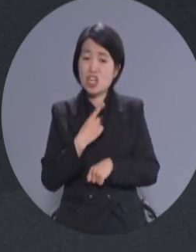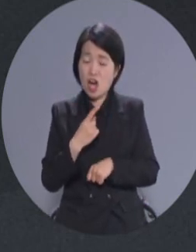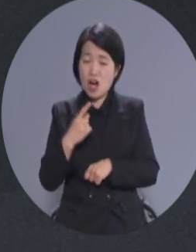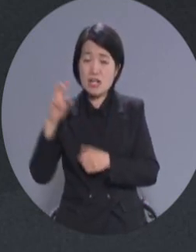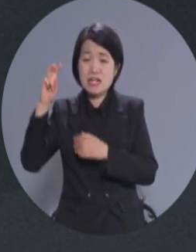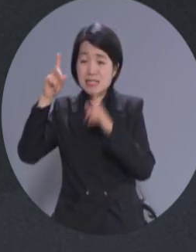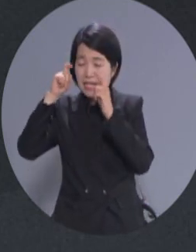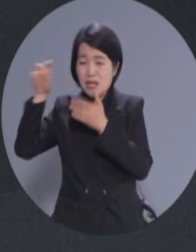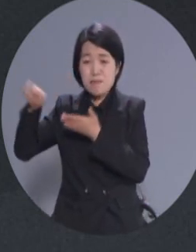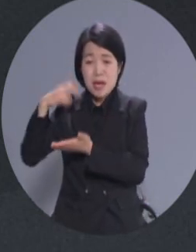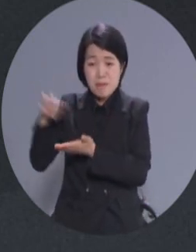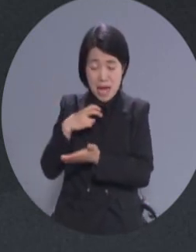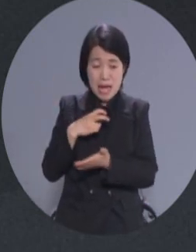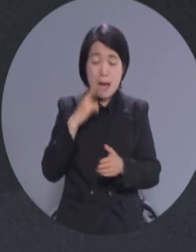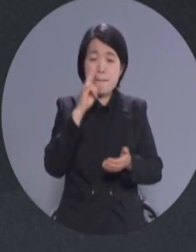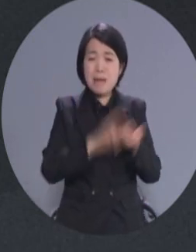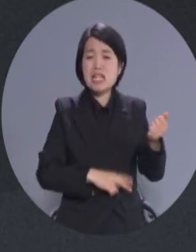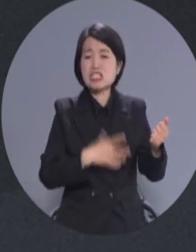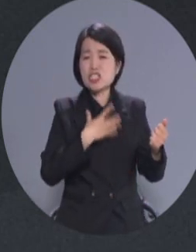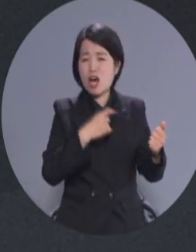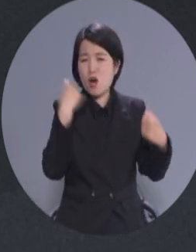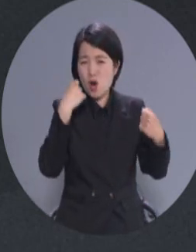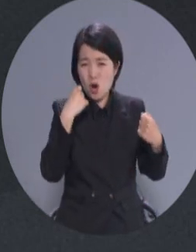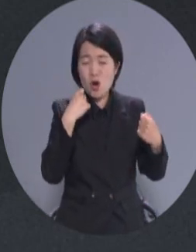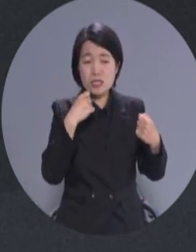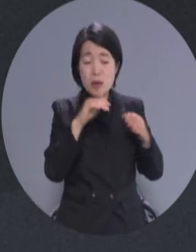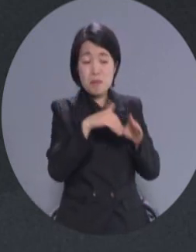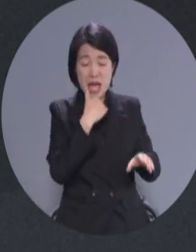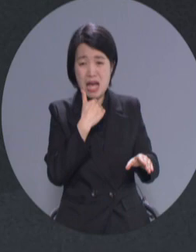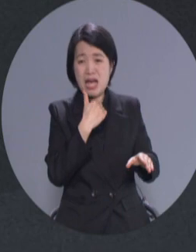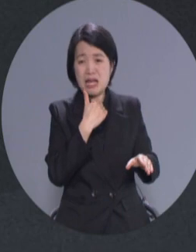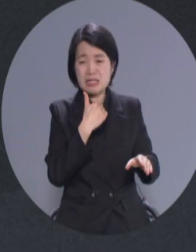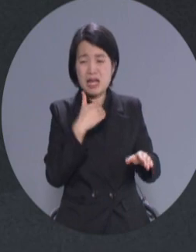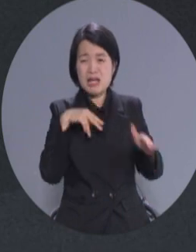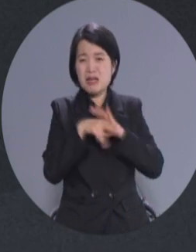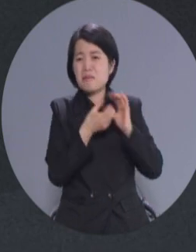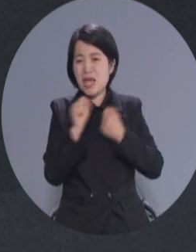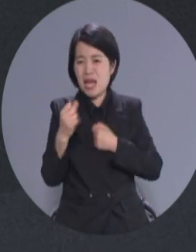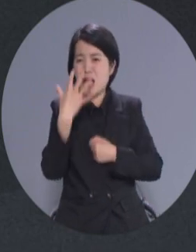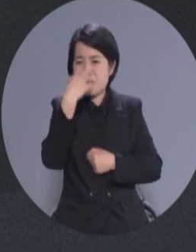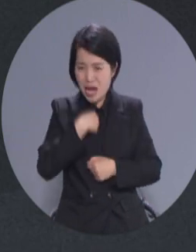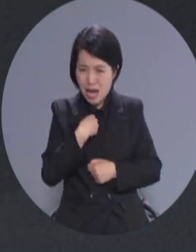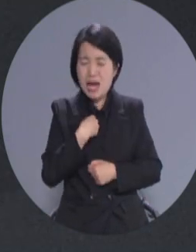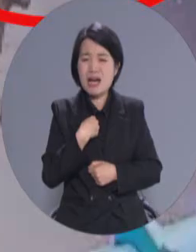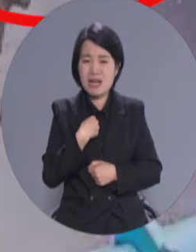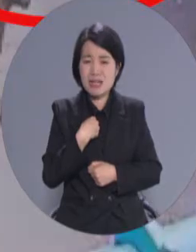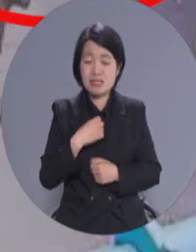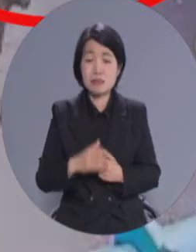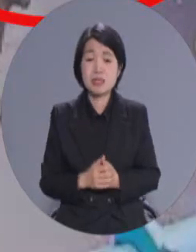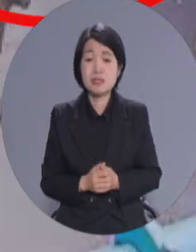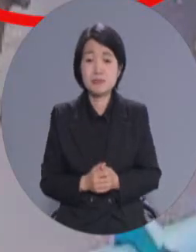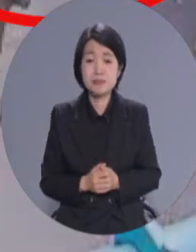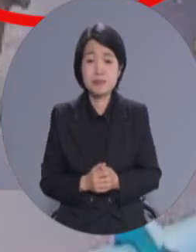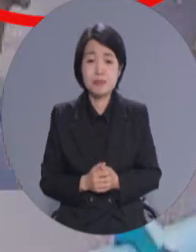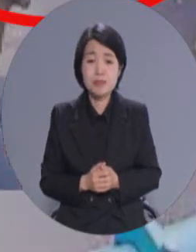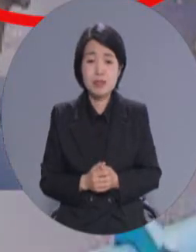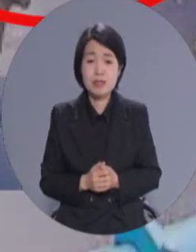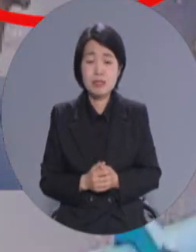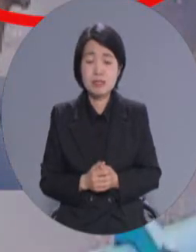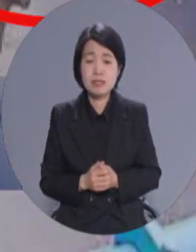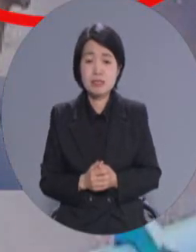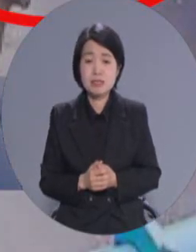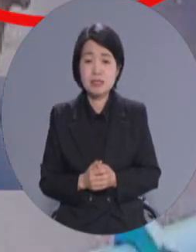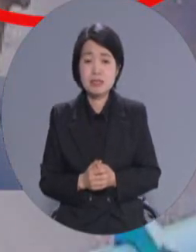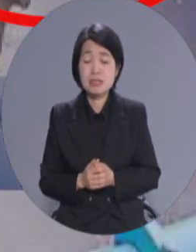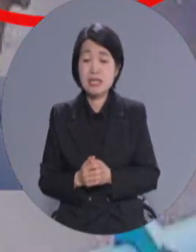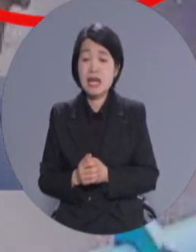사진을 이용해 판매자 행세를 하며 중도금을 챙겨 달아나는 1인 2역 사기 행각을 벌인 겁니다. 구매만 되니까